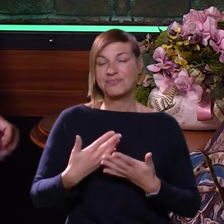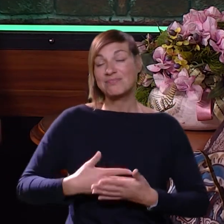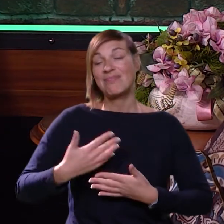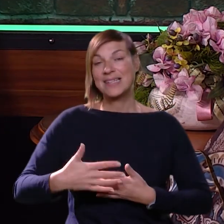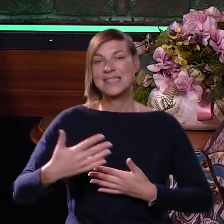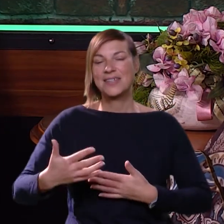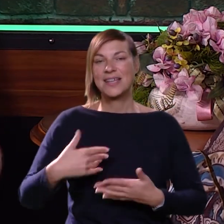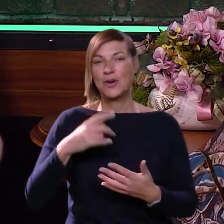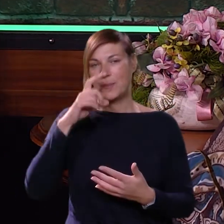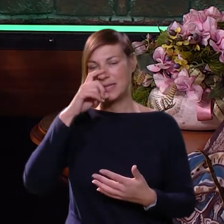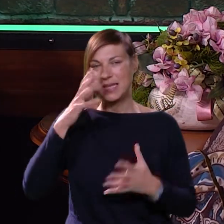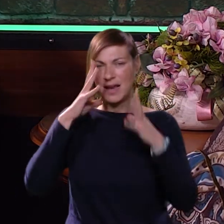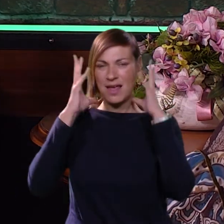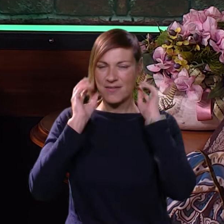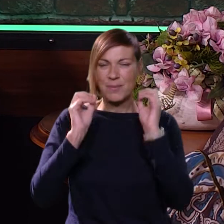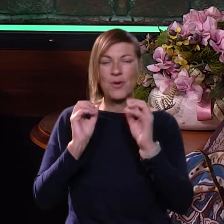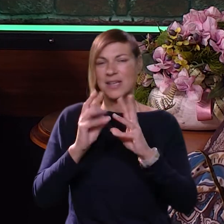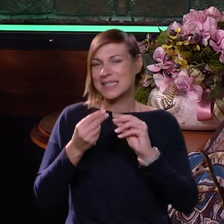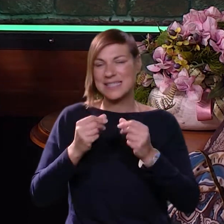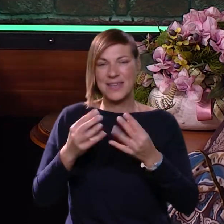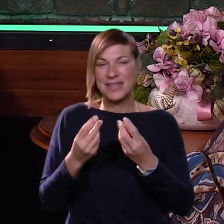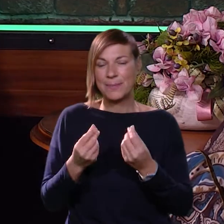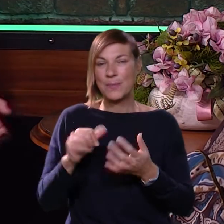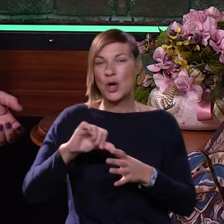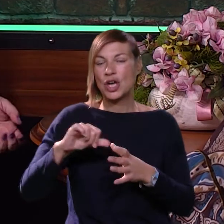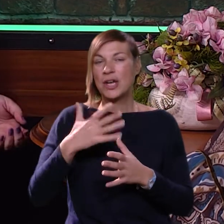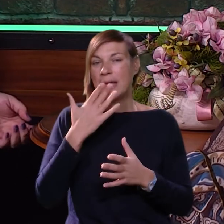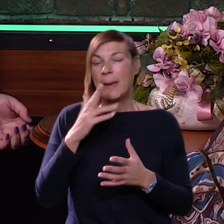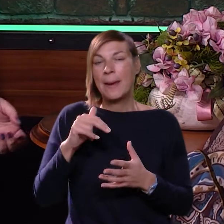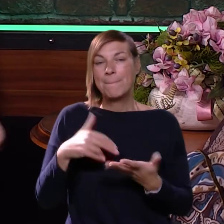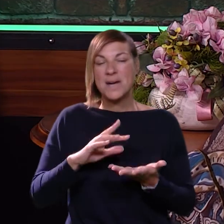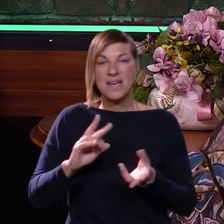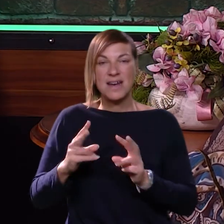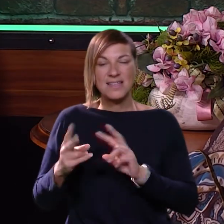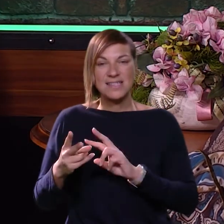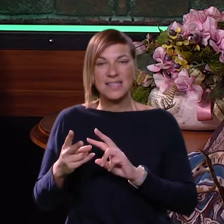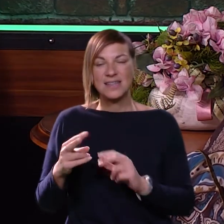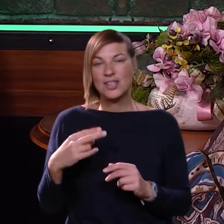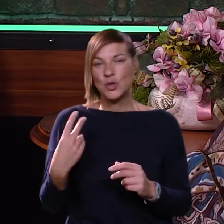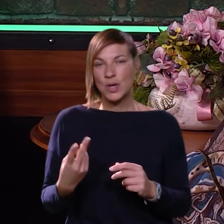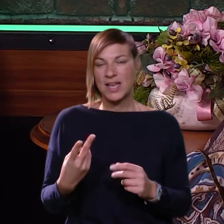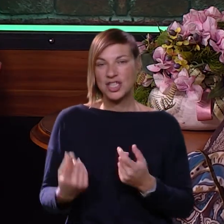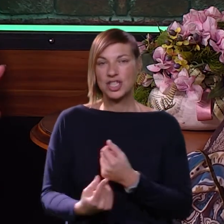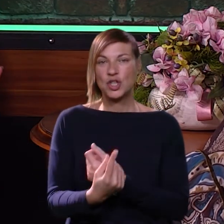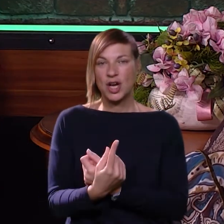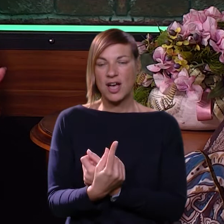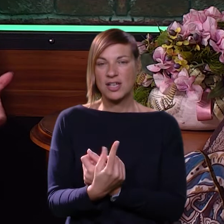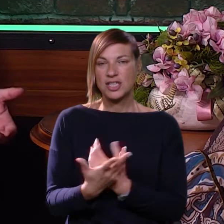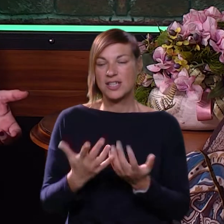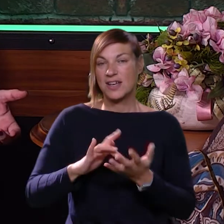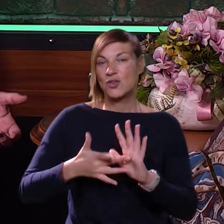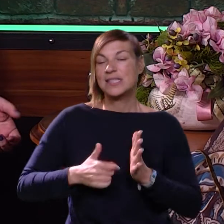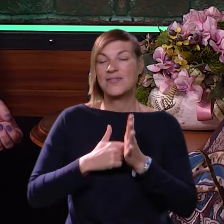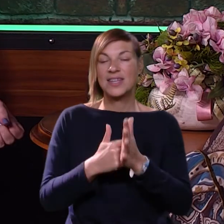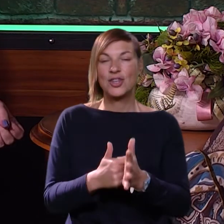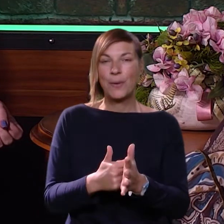onda se tako, pa ti glava kompletno mokra, kosa ti je mokra. Tako ima raznih tih nekakvih drugačijih događanja koje